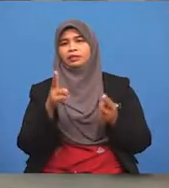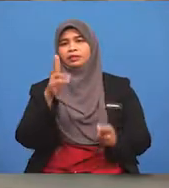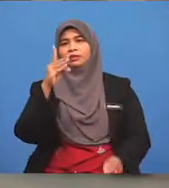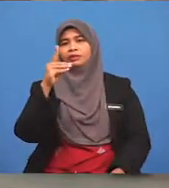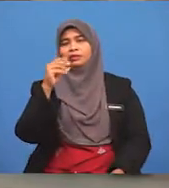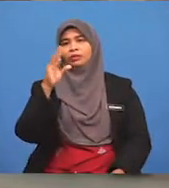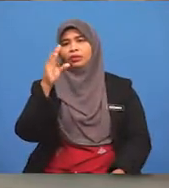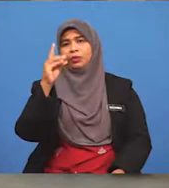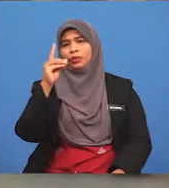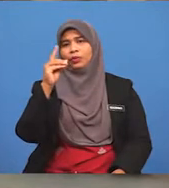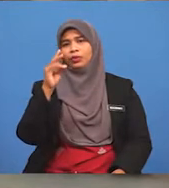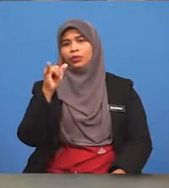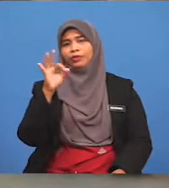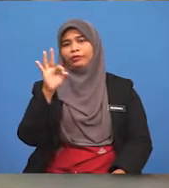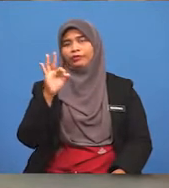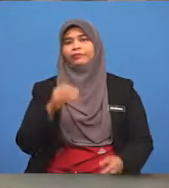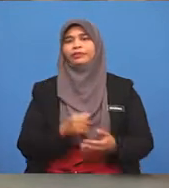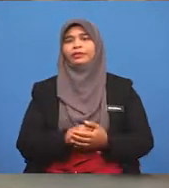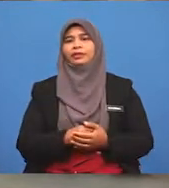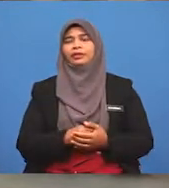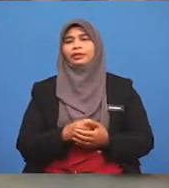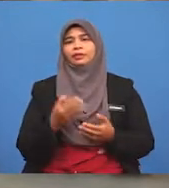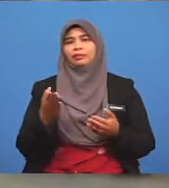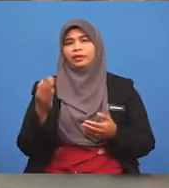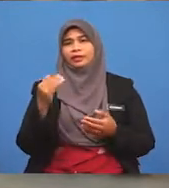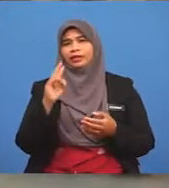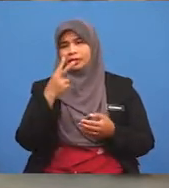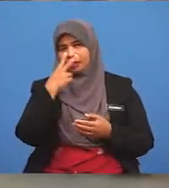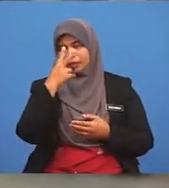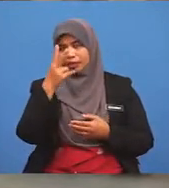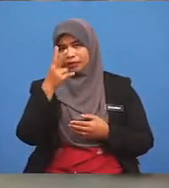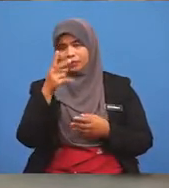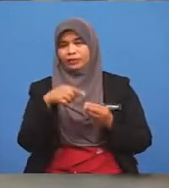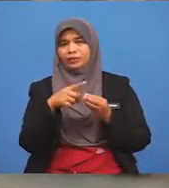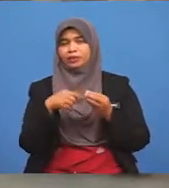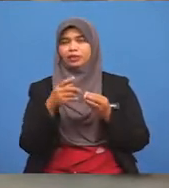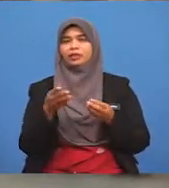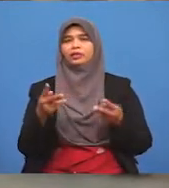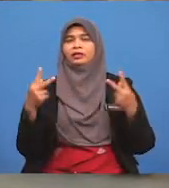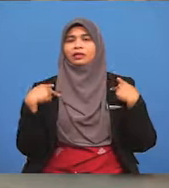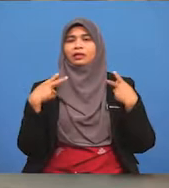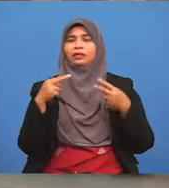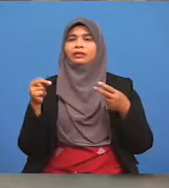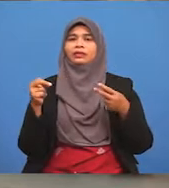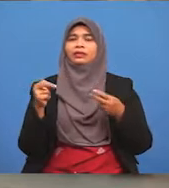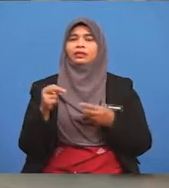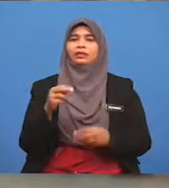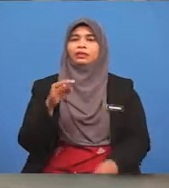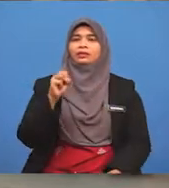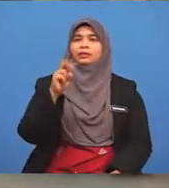Murid-murid sekalian, mari kita kaji tentang kandungan kitab Sunan